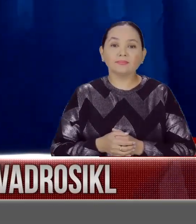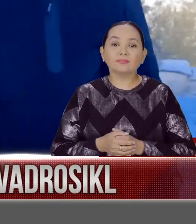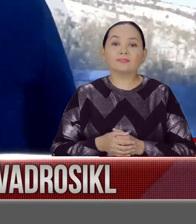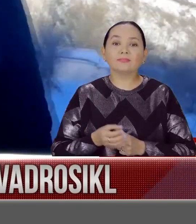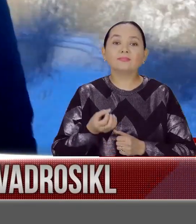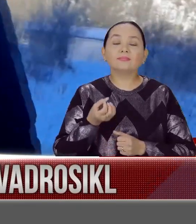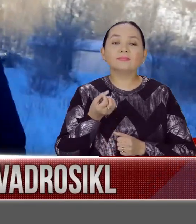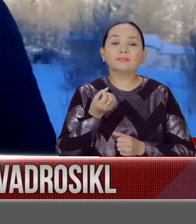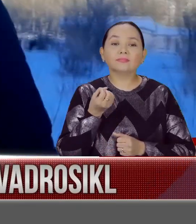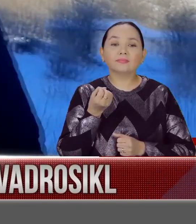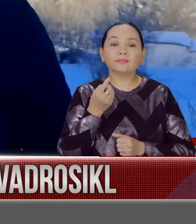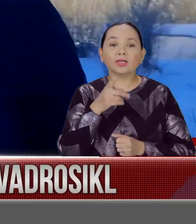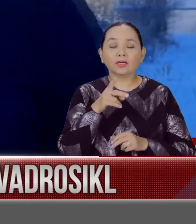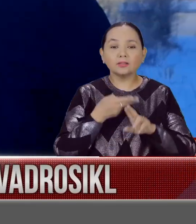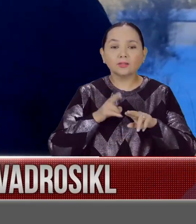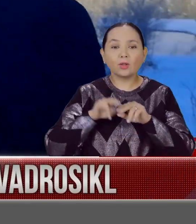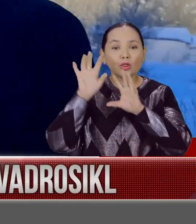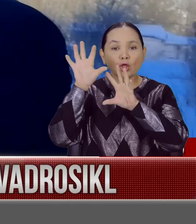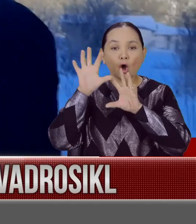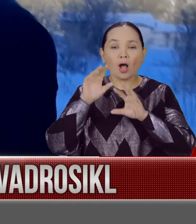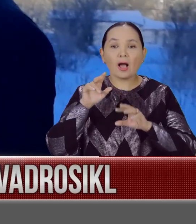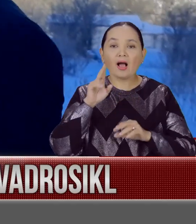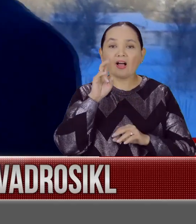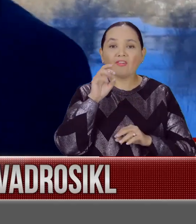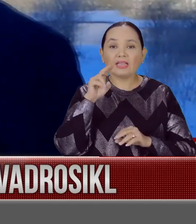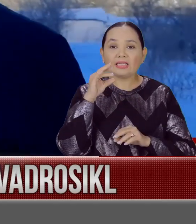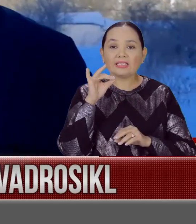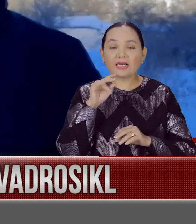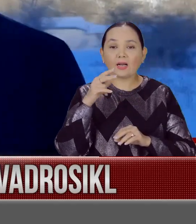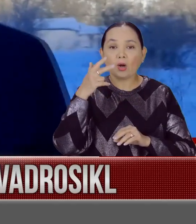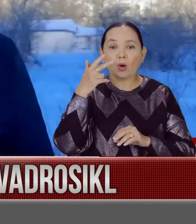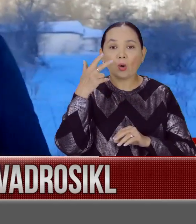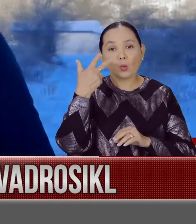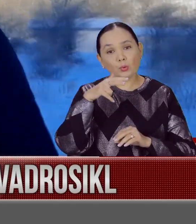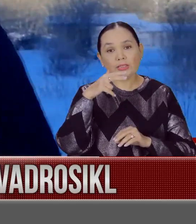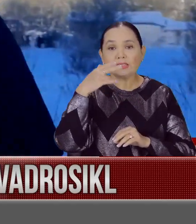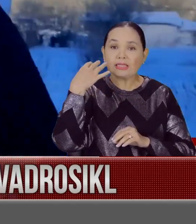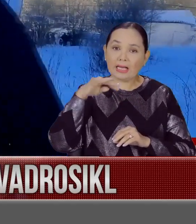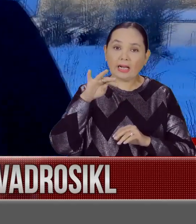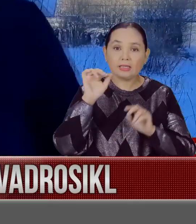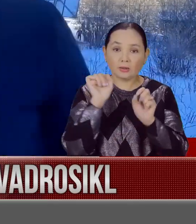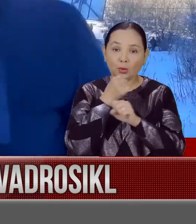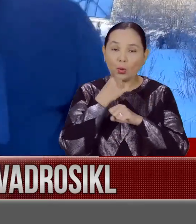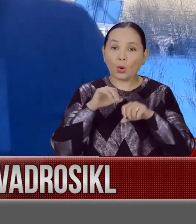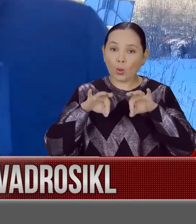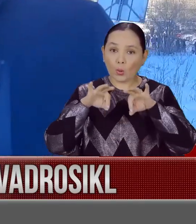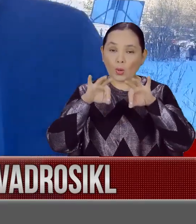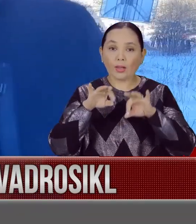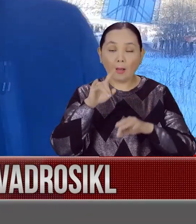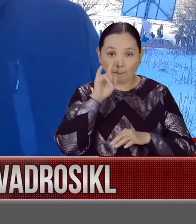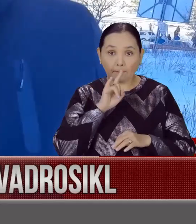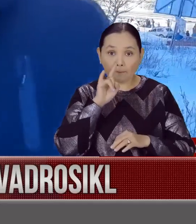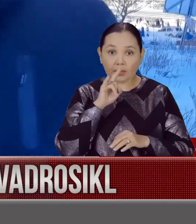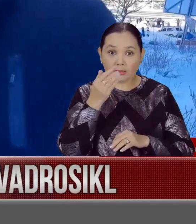Qancha tezlikda yurasiz mana shu tog'da bu kvadrat siklda? 30-40 yuradi, undan tez yurmaydi bu. Nimada yuradi bu? Benzin.